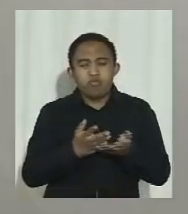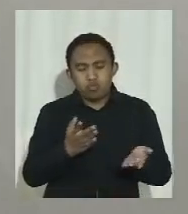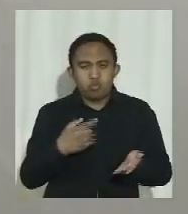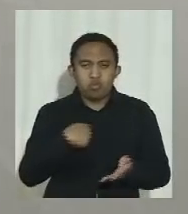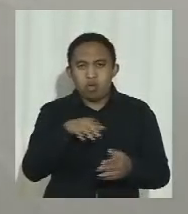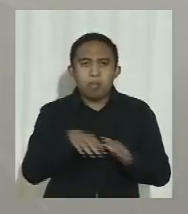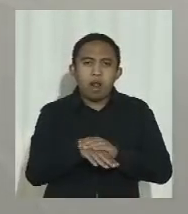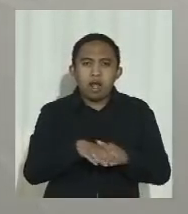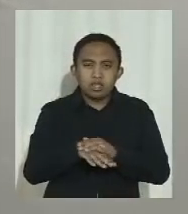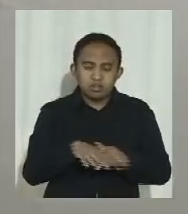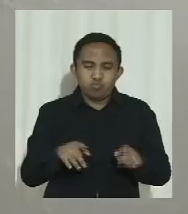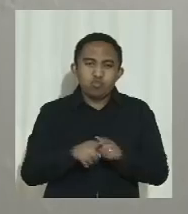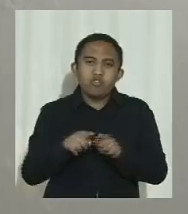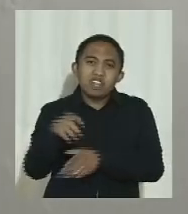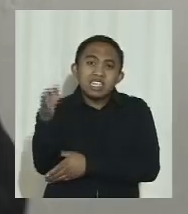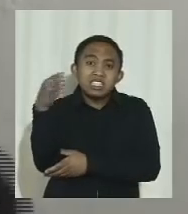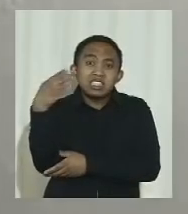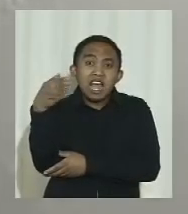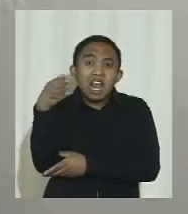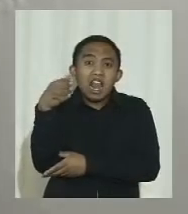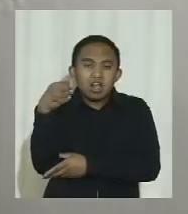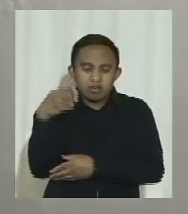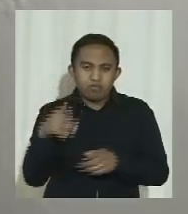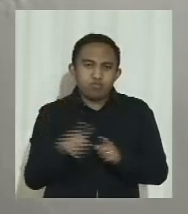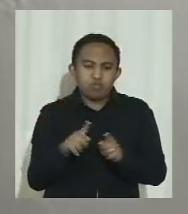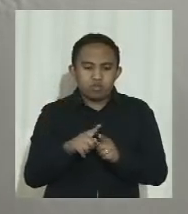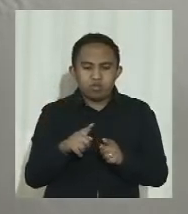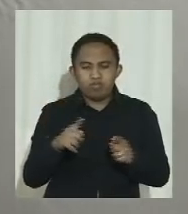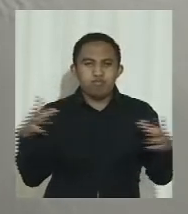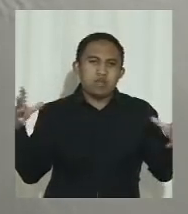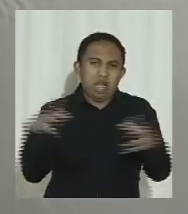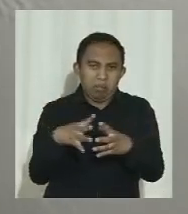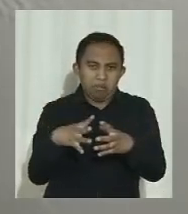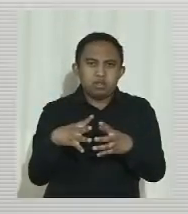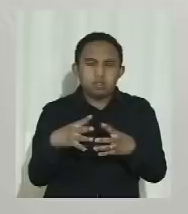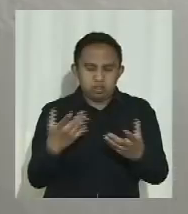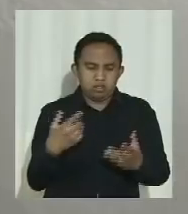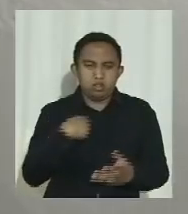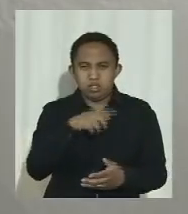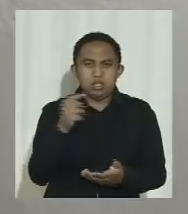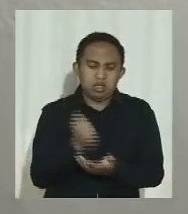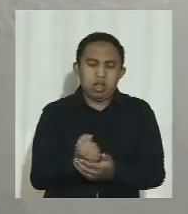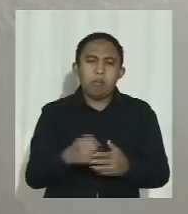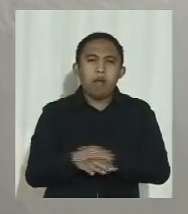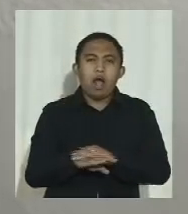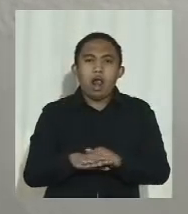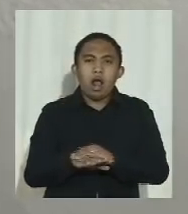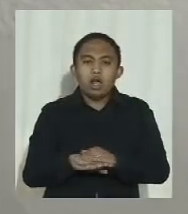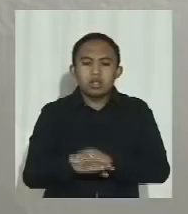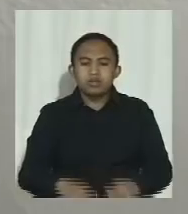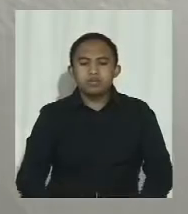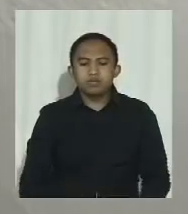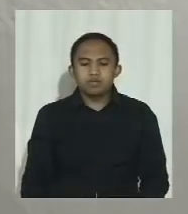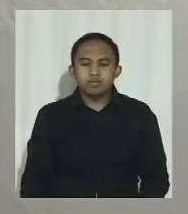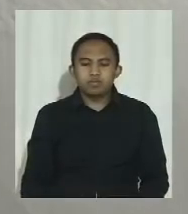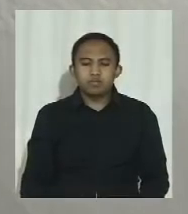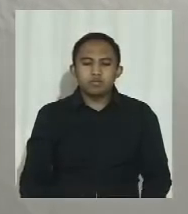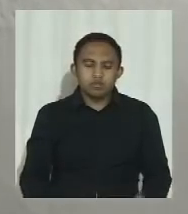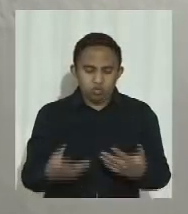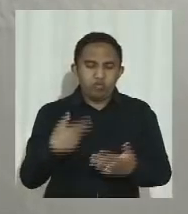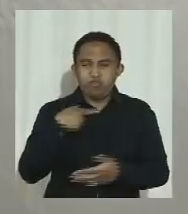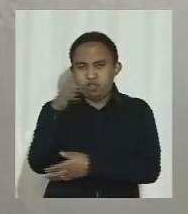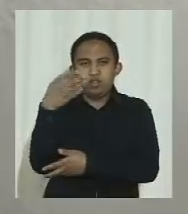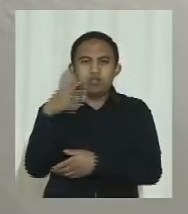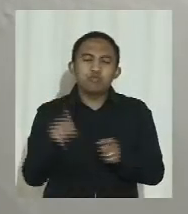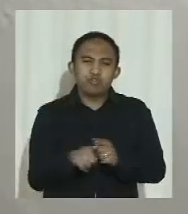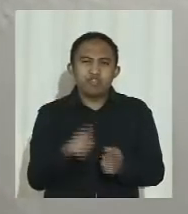no mitsangana dia midika izay a firaisana hoe tena malagasy. Asehoana zany hoe tena malagasy makina isika